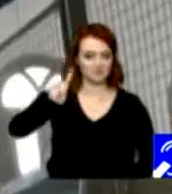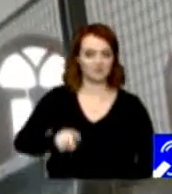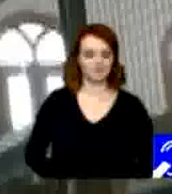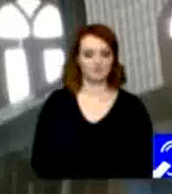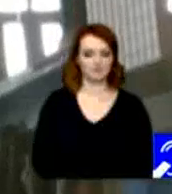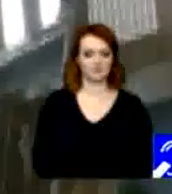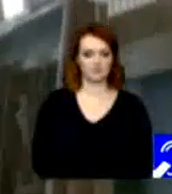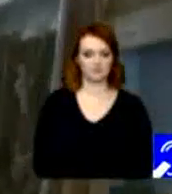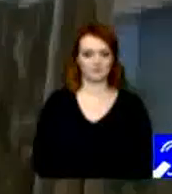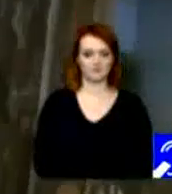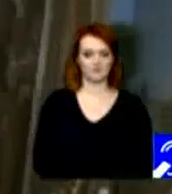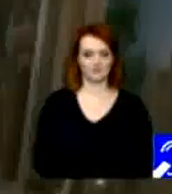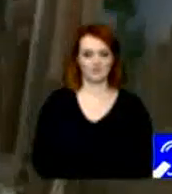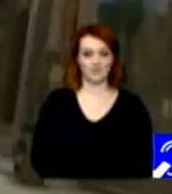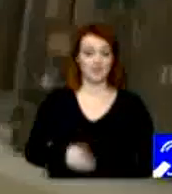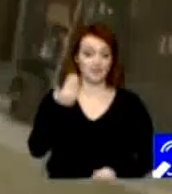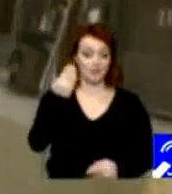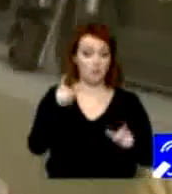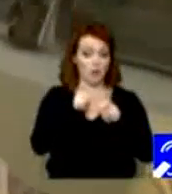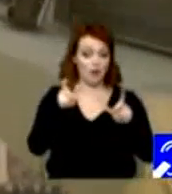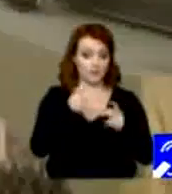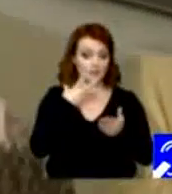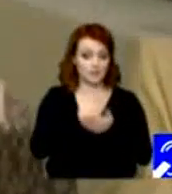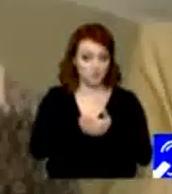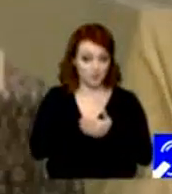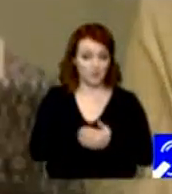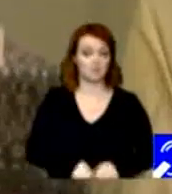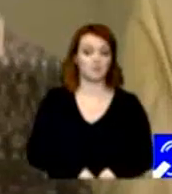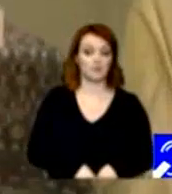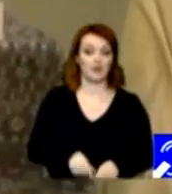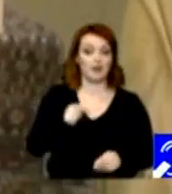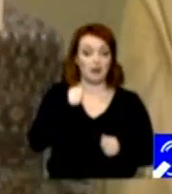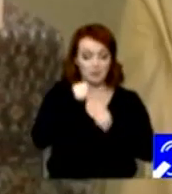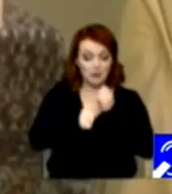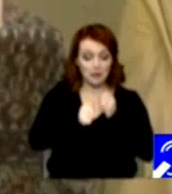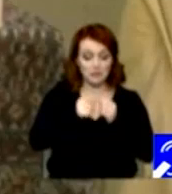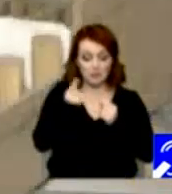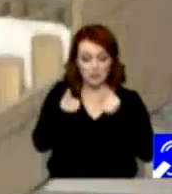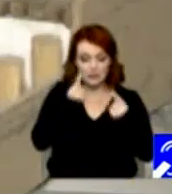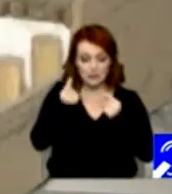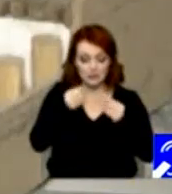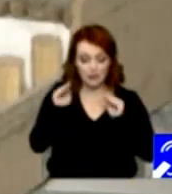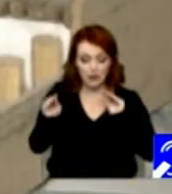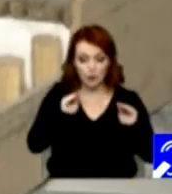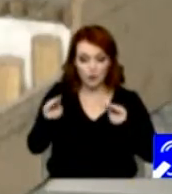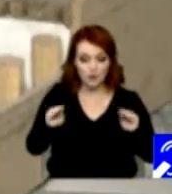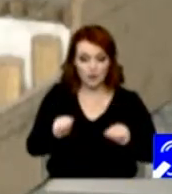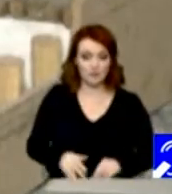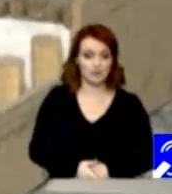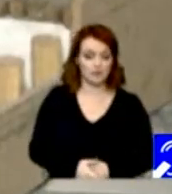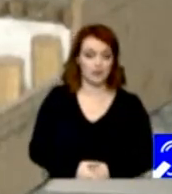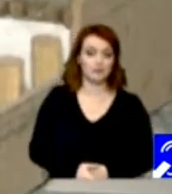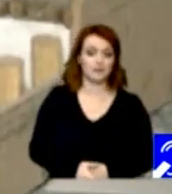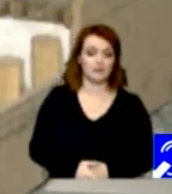așezat în fața micului său magazin de haine magazin fixează cu grijă fiecare sâmbure de măsline pe un carton uneori